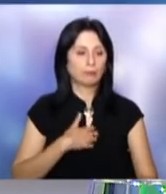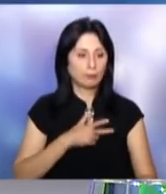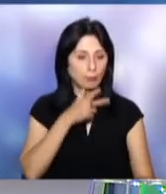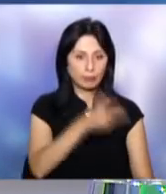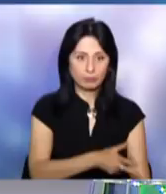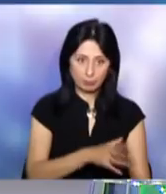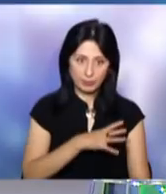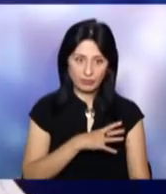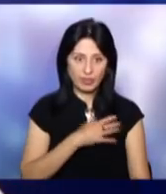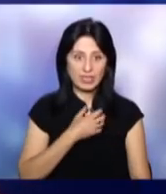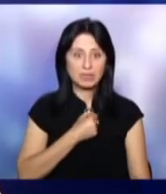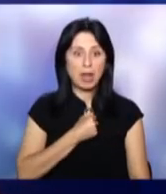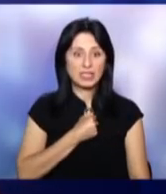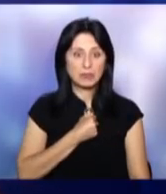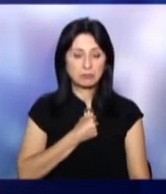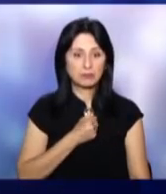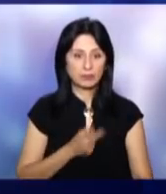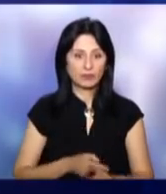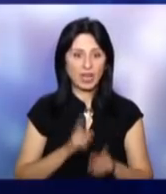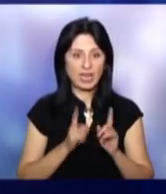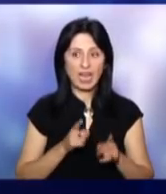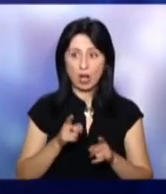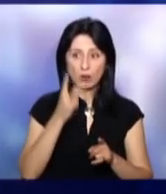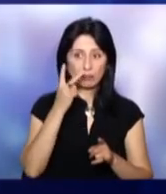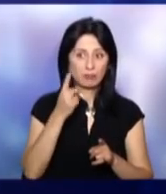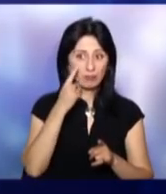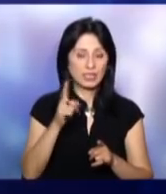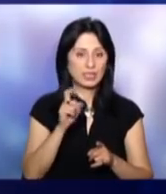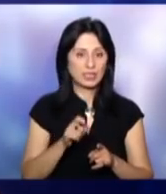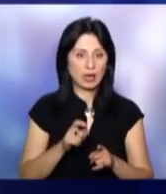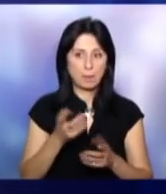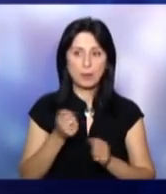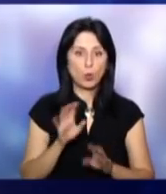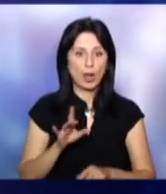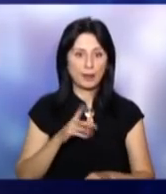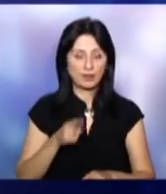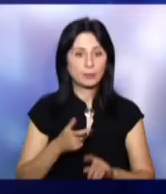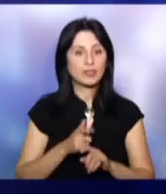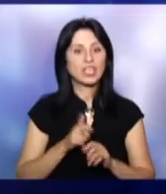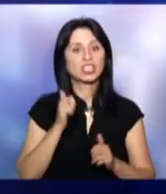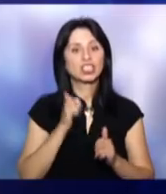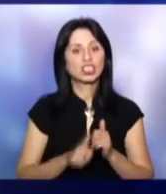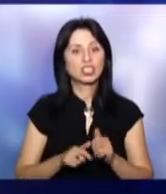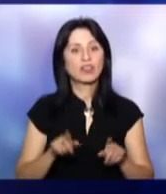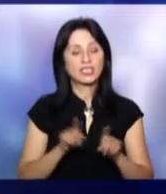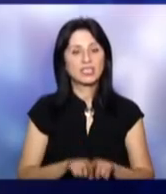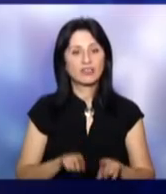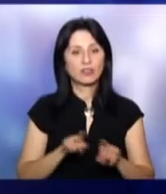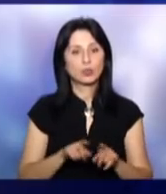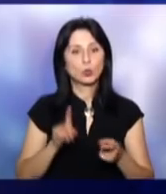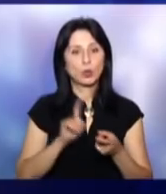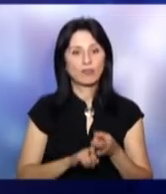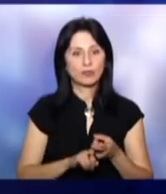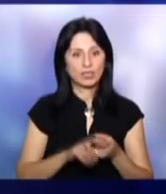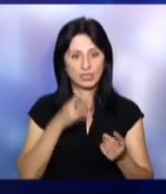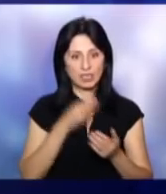აგვერია. იმიტომ რომ სპაზმი გქონდა, მაგრამ რეალურად აი ეს სტრესული მოვლენა იყო მიუღებელი ჩვენთვის. ძალიან ხშირად ეს ისევ და ისევ უკავშირდება